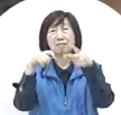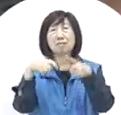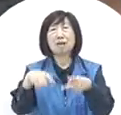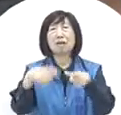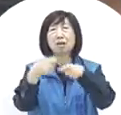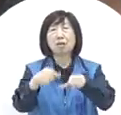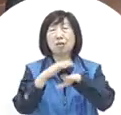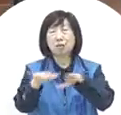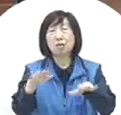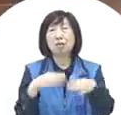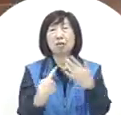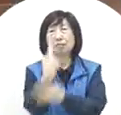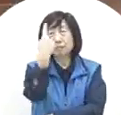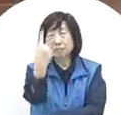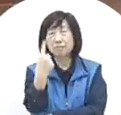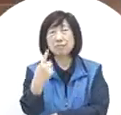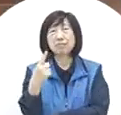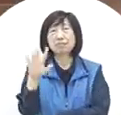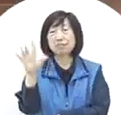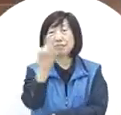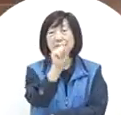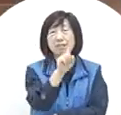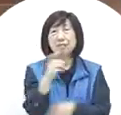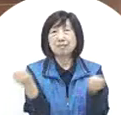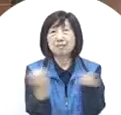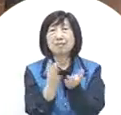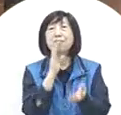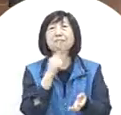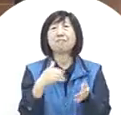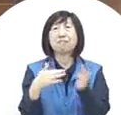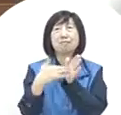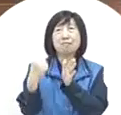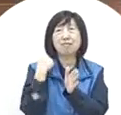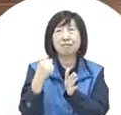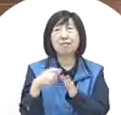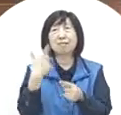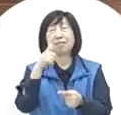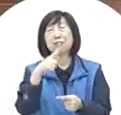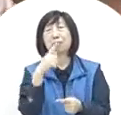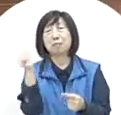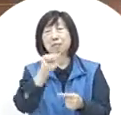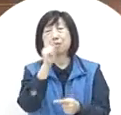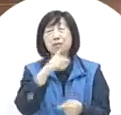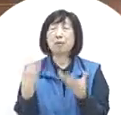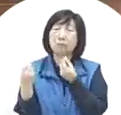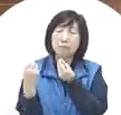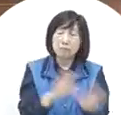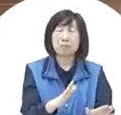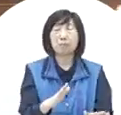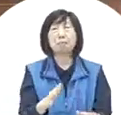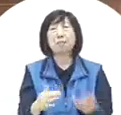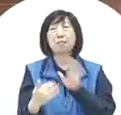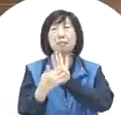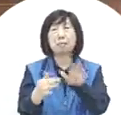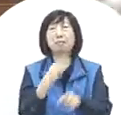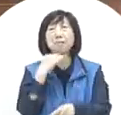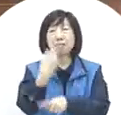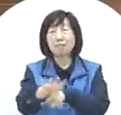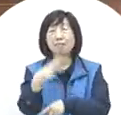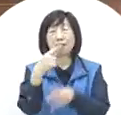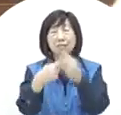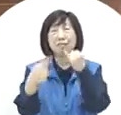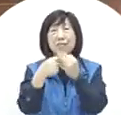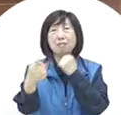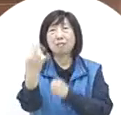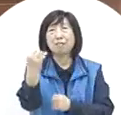件，很多工地我们尽力去做。 我们要尽可能去避免，你说没办法避免。 啊、我们尽量是避免、啊。 要死多少人啊？ 我们已经尽量去